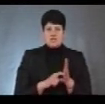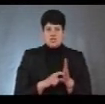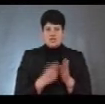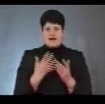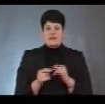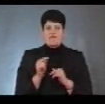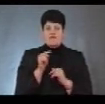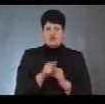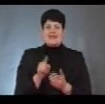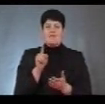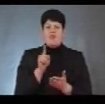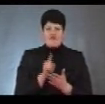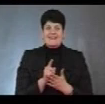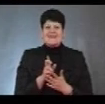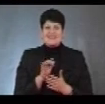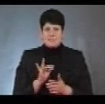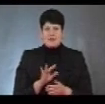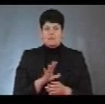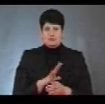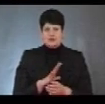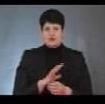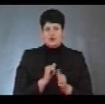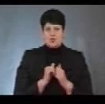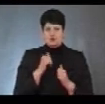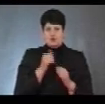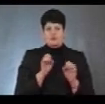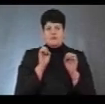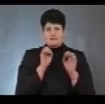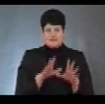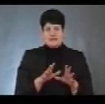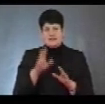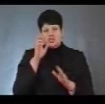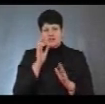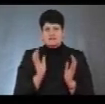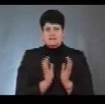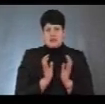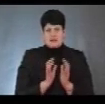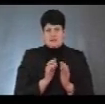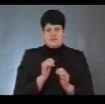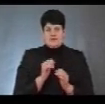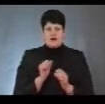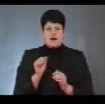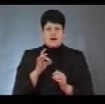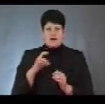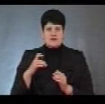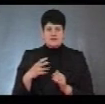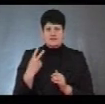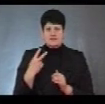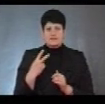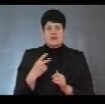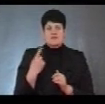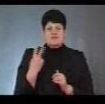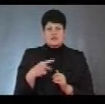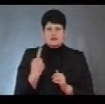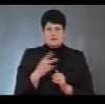вони повинні би планомірно з року в рік передаватися на державне зберігання державних архівів. Майже 21 мільйон гривень протягом